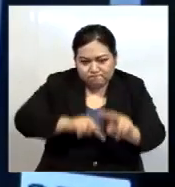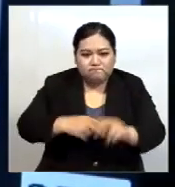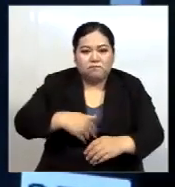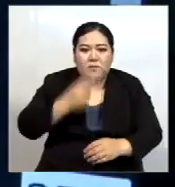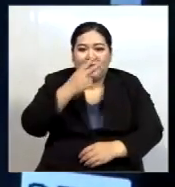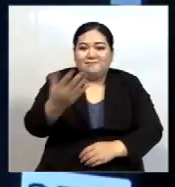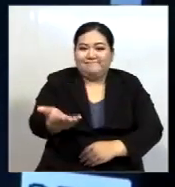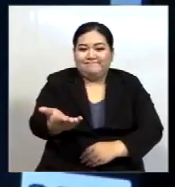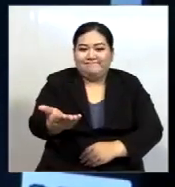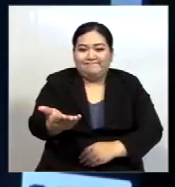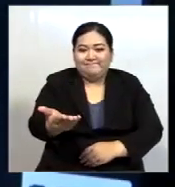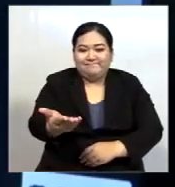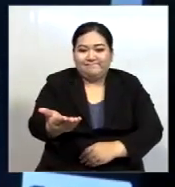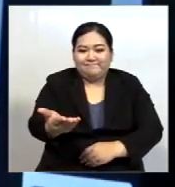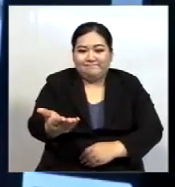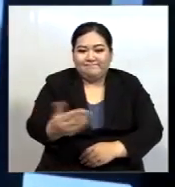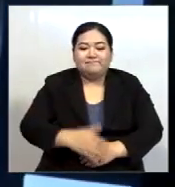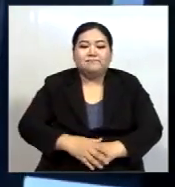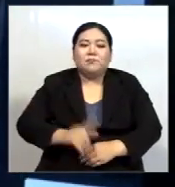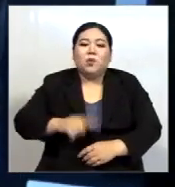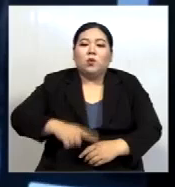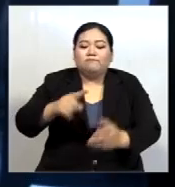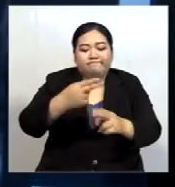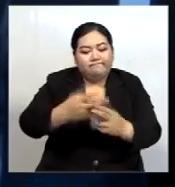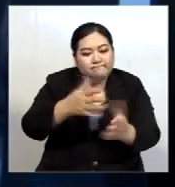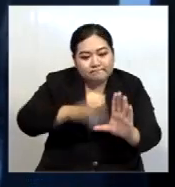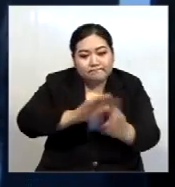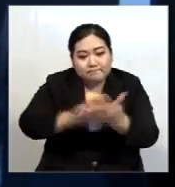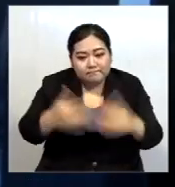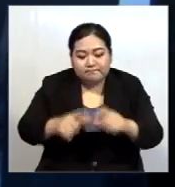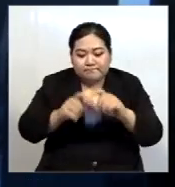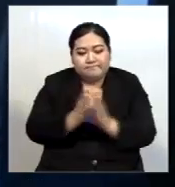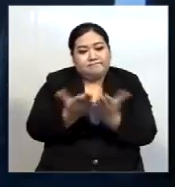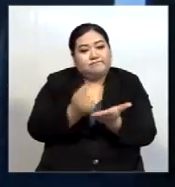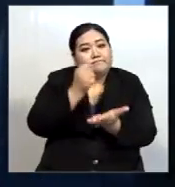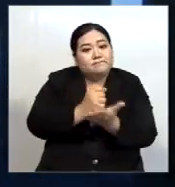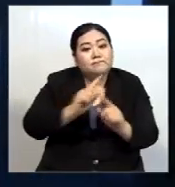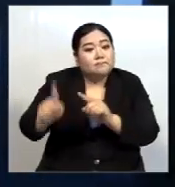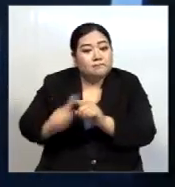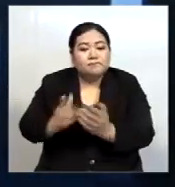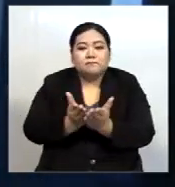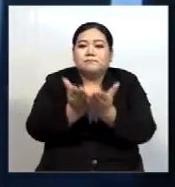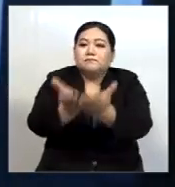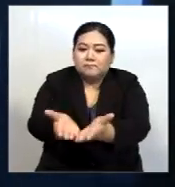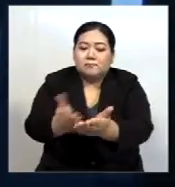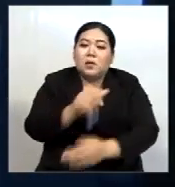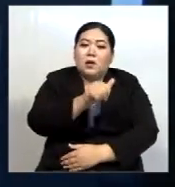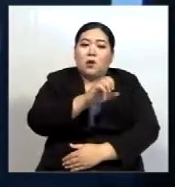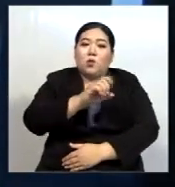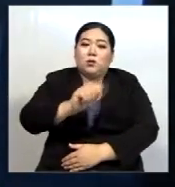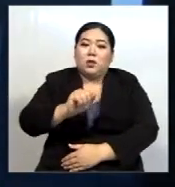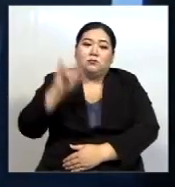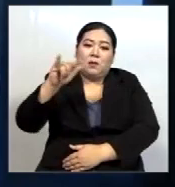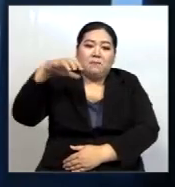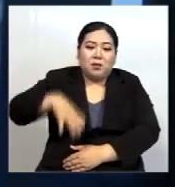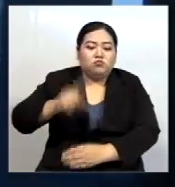มีการวัดอุณหภูมิอย่างที่เห็นนะฮะที่บริเวณเกตเพื่อลงทะเบียนจากนั้นนะครับจะต้องมีการลงทะเบียนกับ AOT Airport เพื่อ